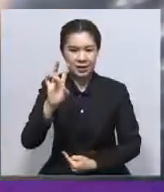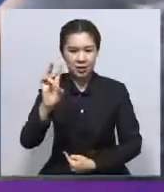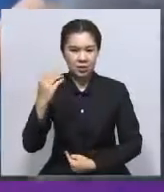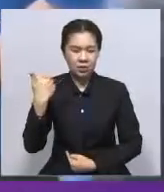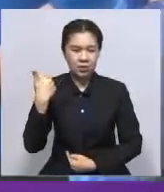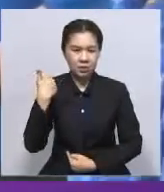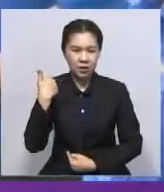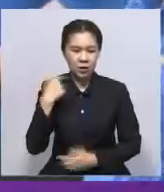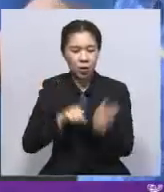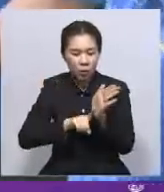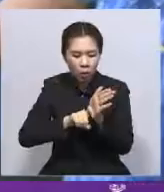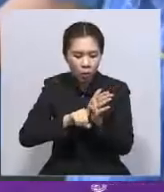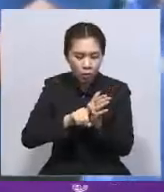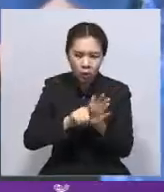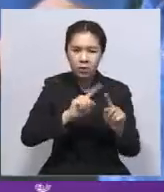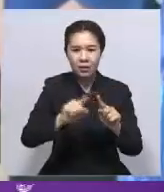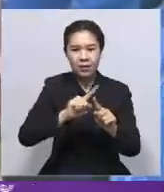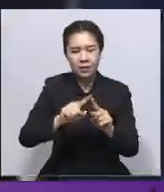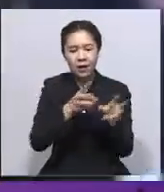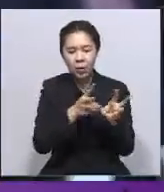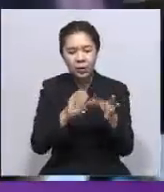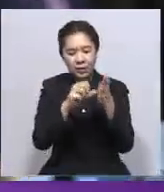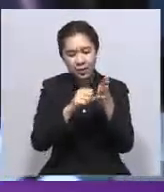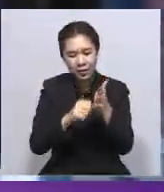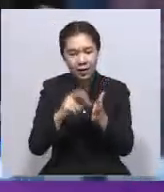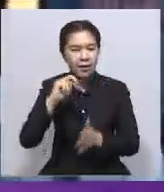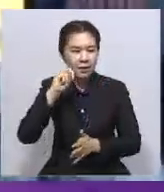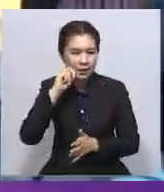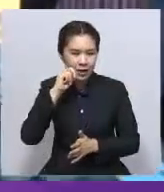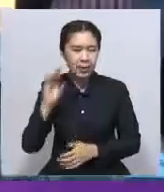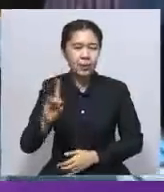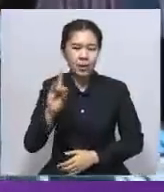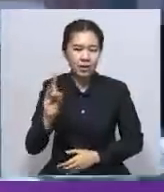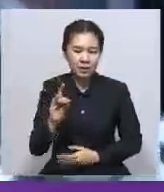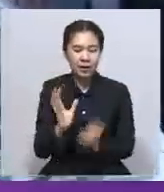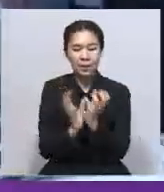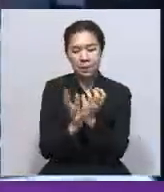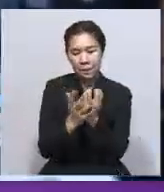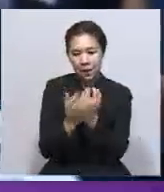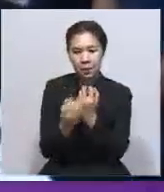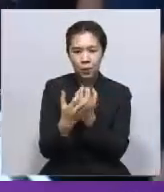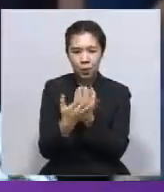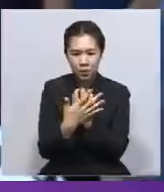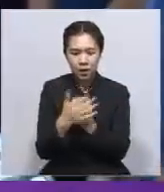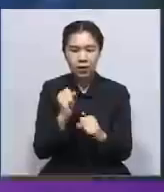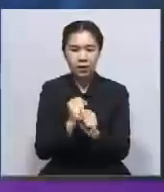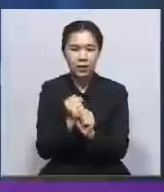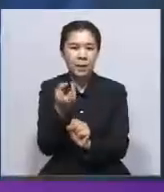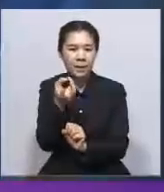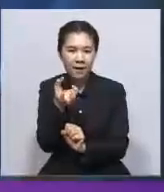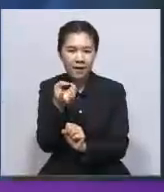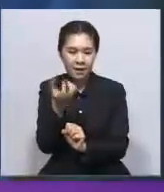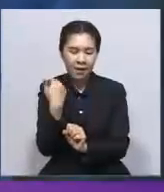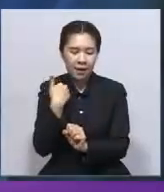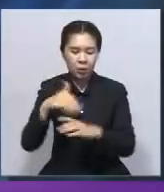ศัตรูพืชแบบอินทรีย์การบริหารจัดการน้ำการปศุสัตว์พืชผักในโรงเรือนการแปรรูปข้าวนา